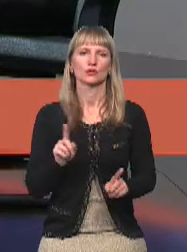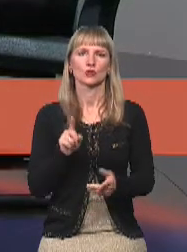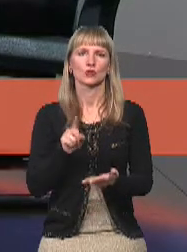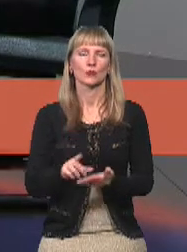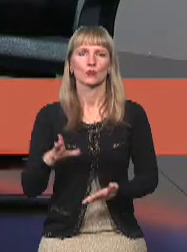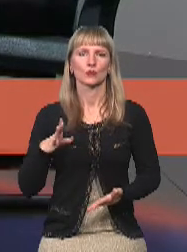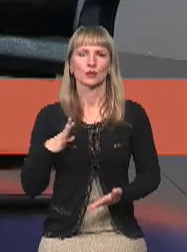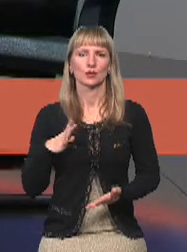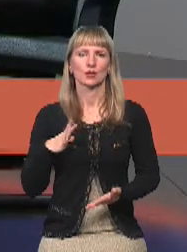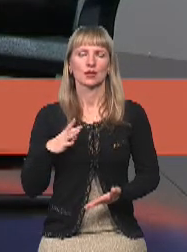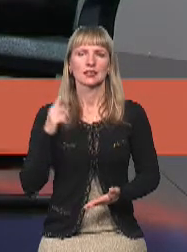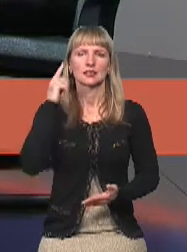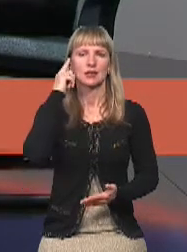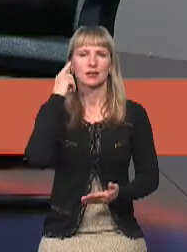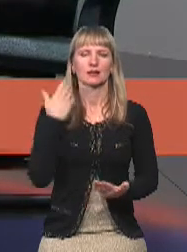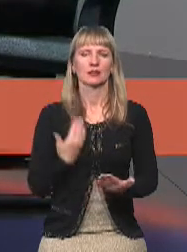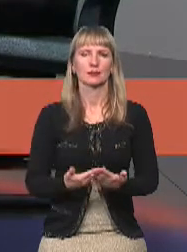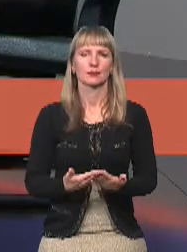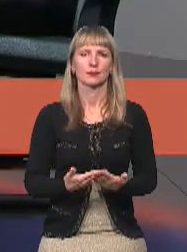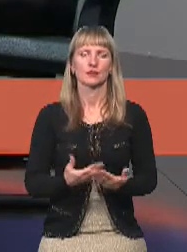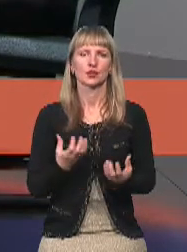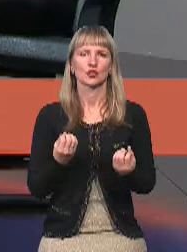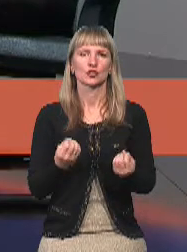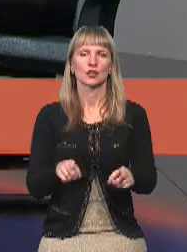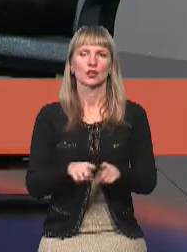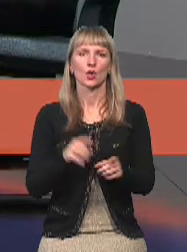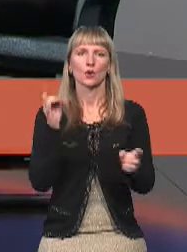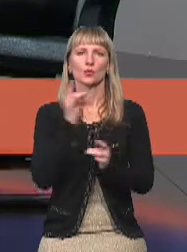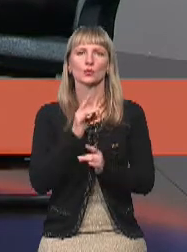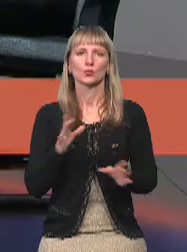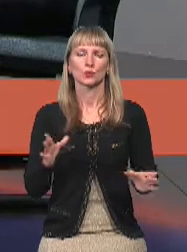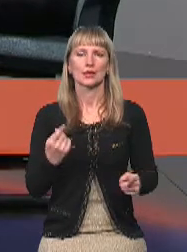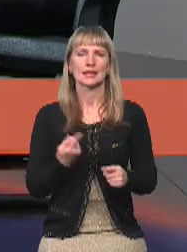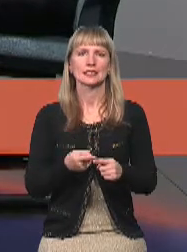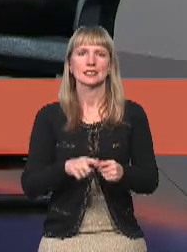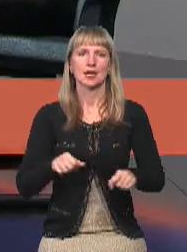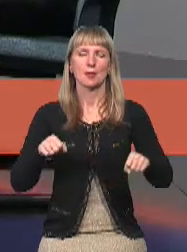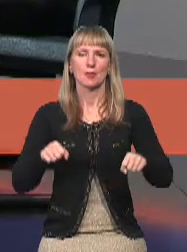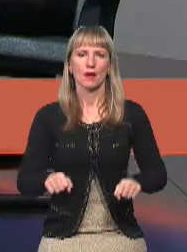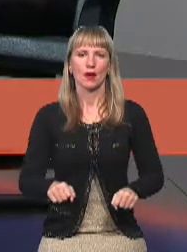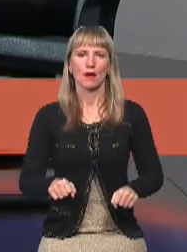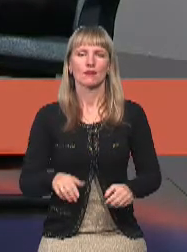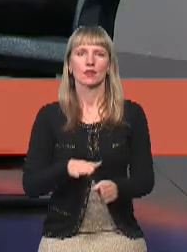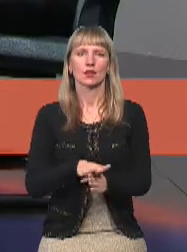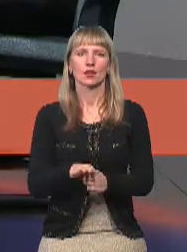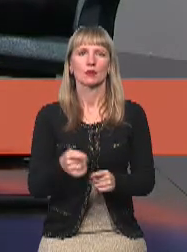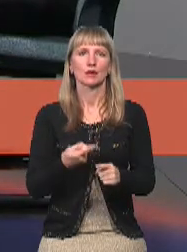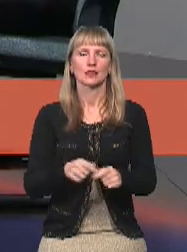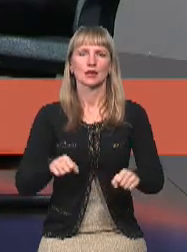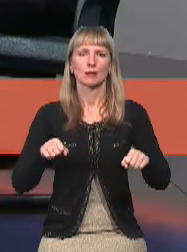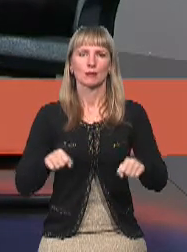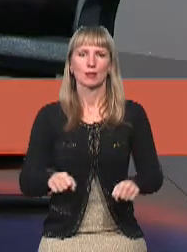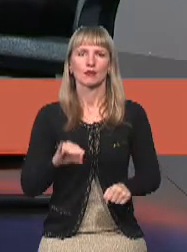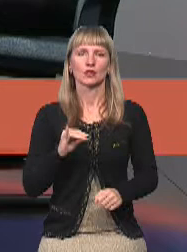бути, знаєте, і ще така культура цих прав, в дотриманні цих прав.